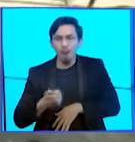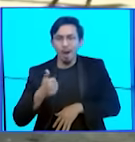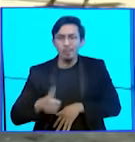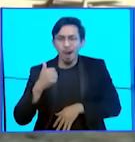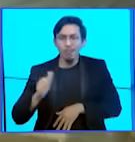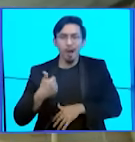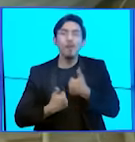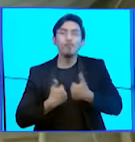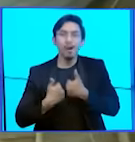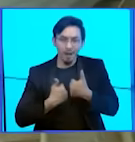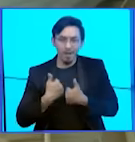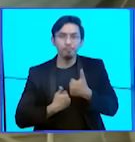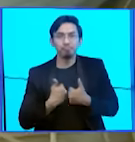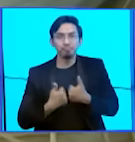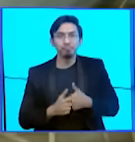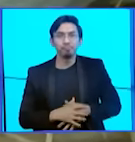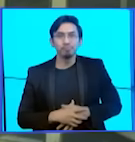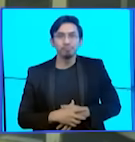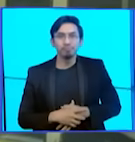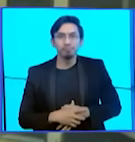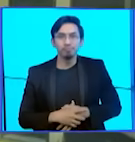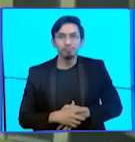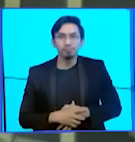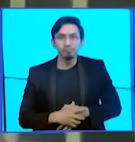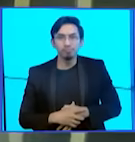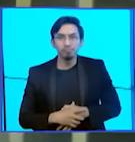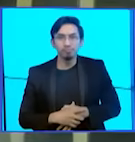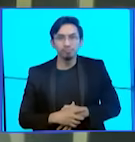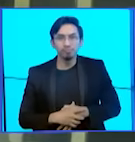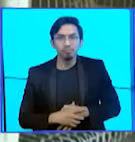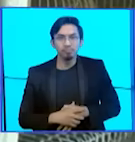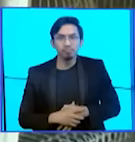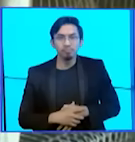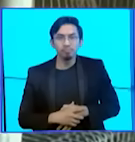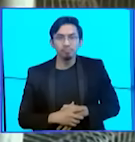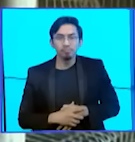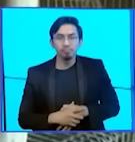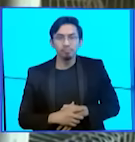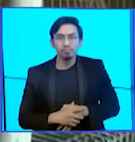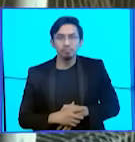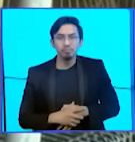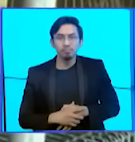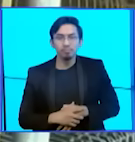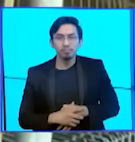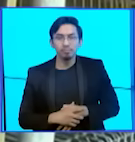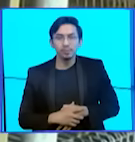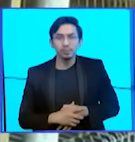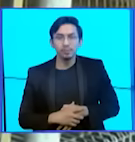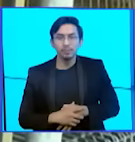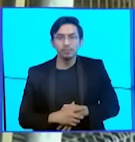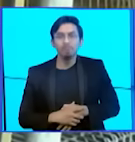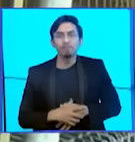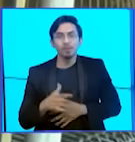Biar masyarakat Indonesia yang pemain burung bisa maju. Mungkin habis lomba diambil. Tapi sudah dibayar ya?